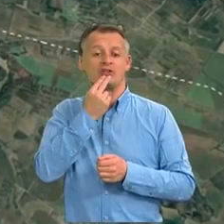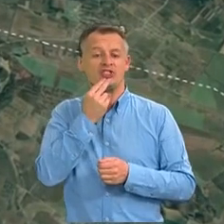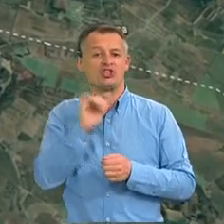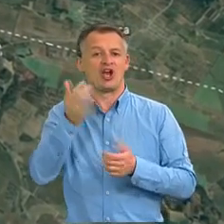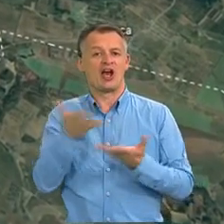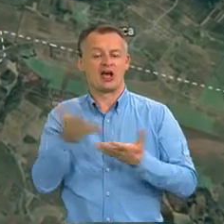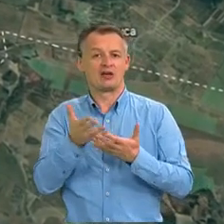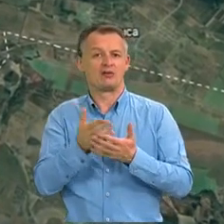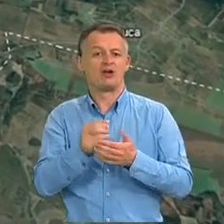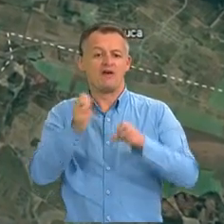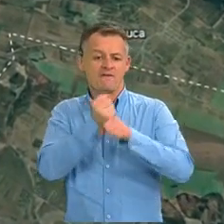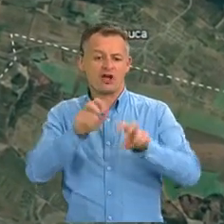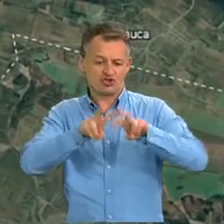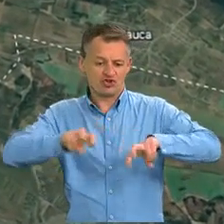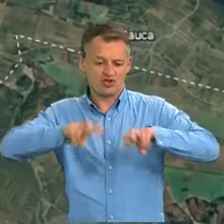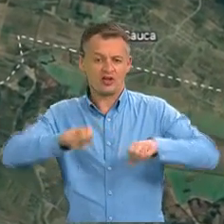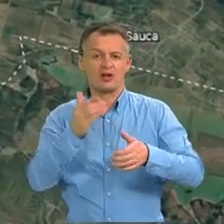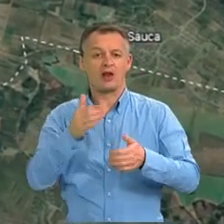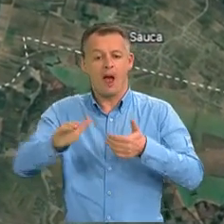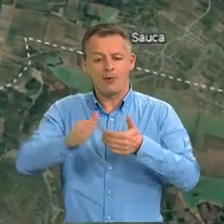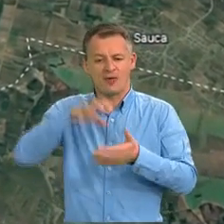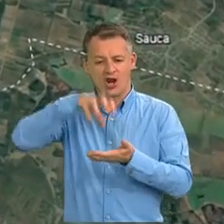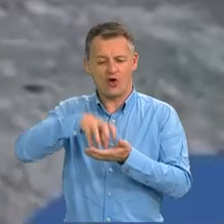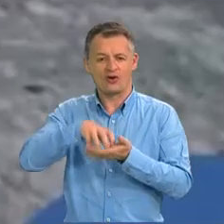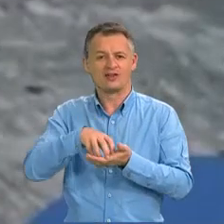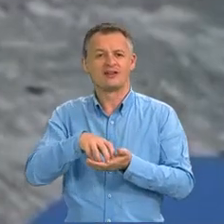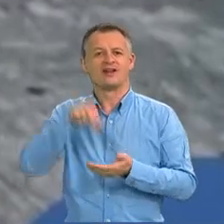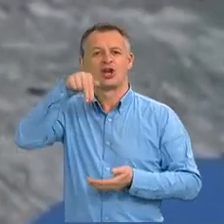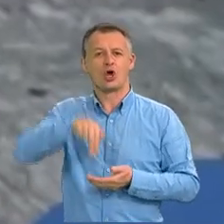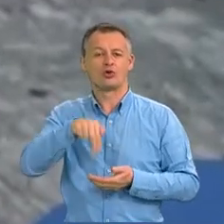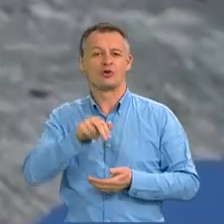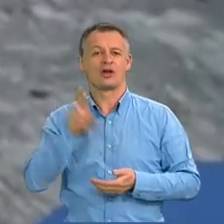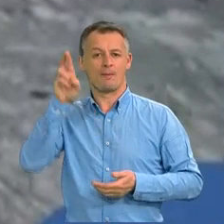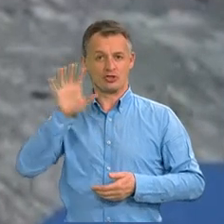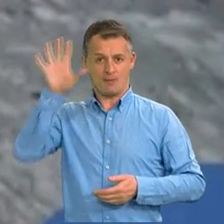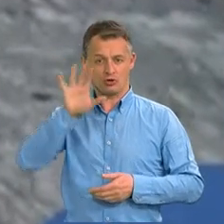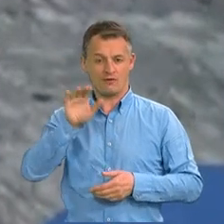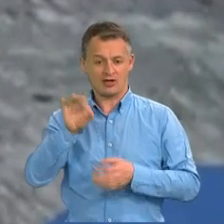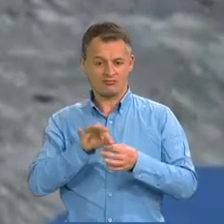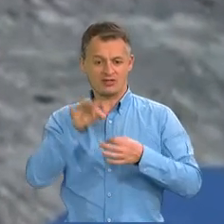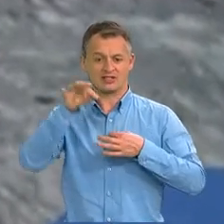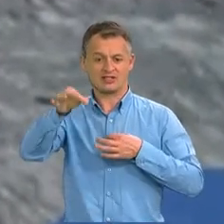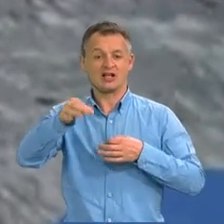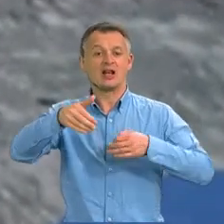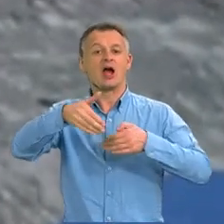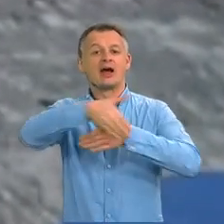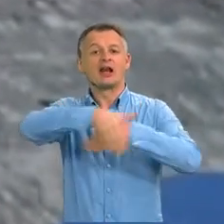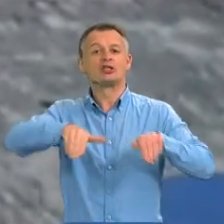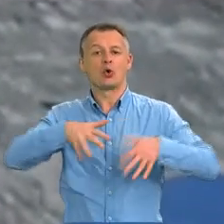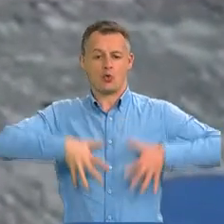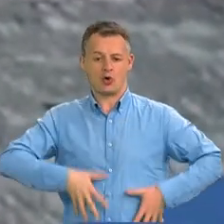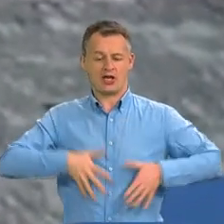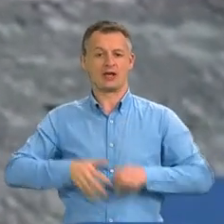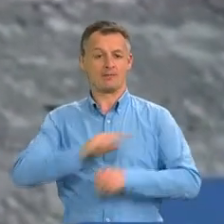au efectuat cercetări în apropierea localității din nordul Republicii Moldova, aflate la hotar cu Ucraina.